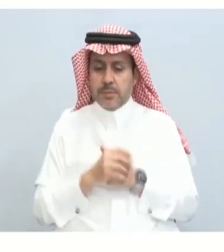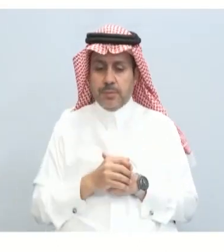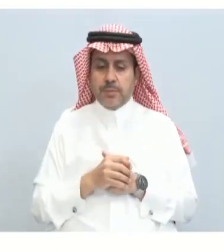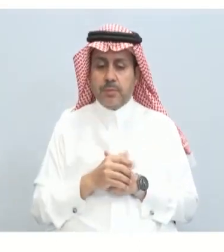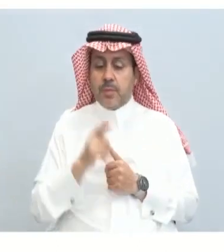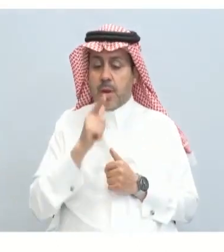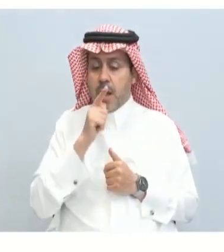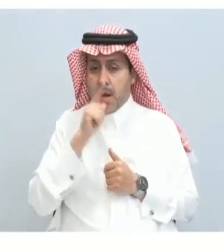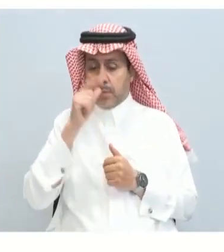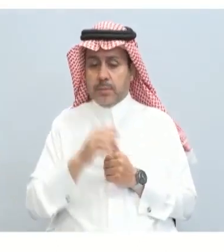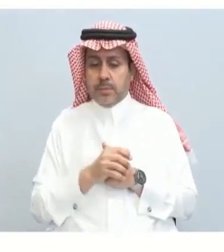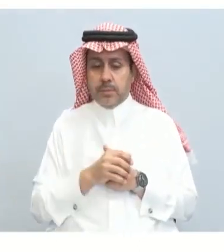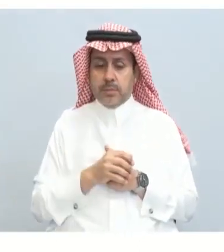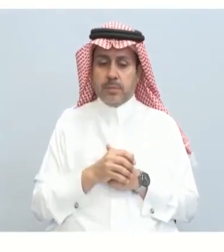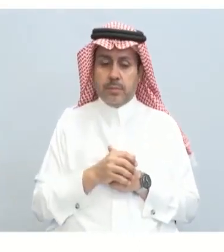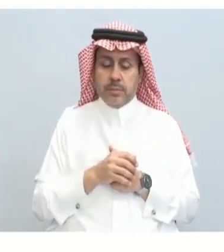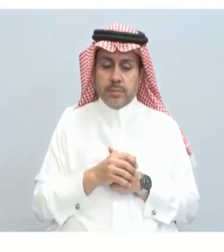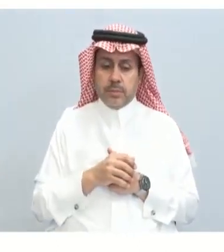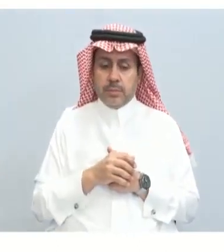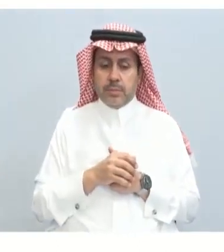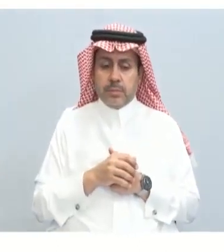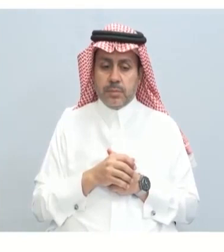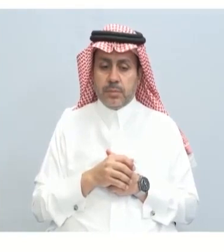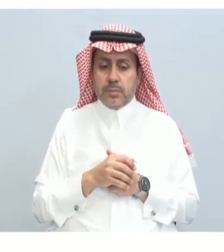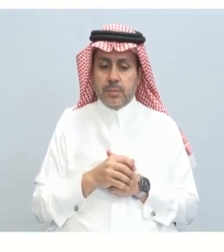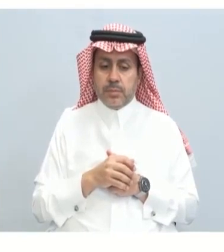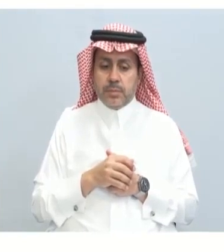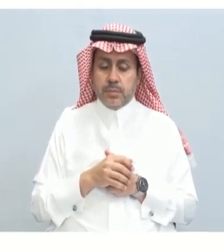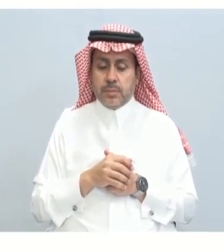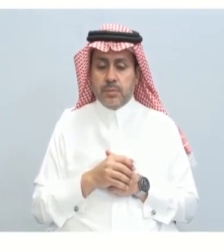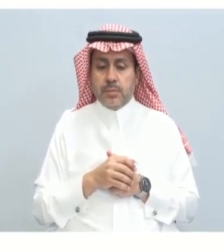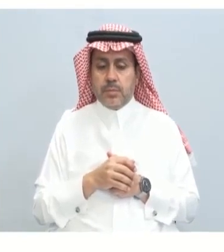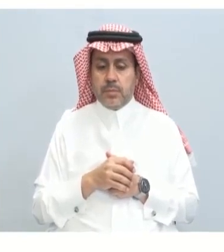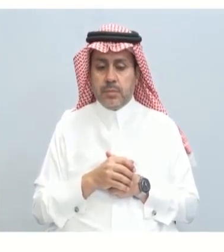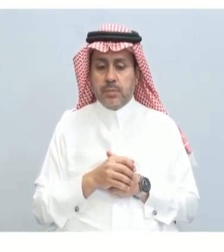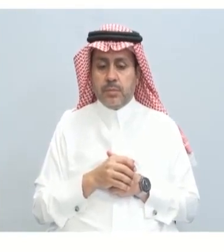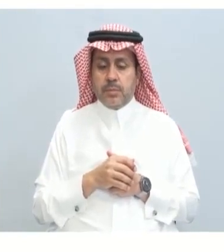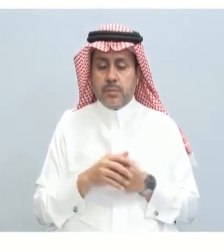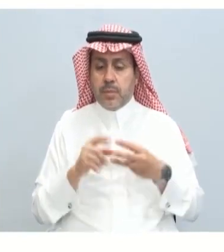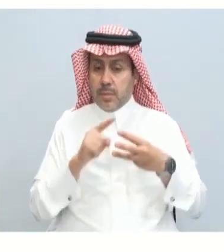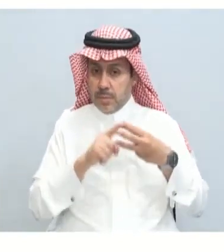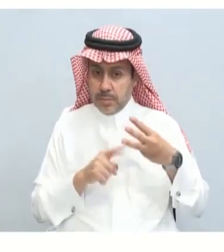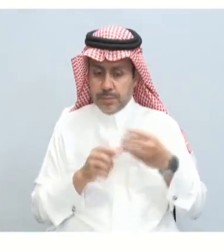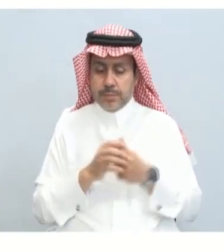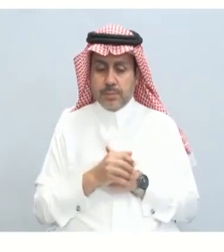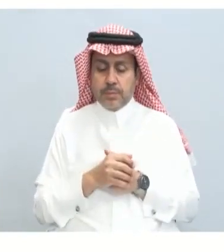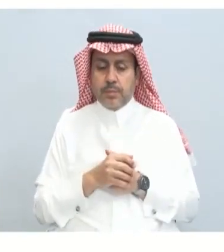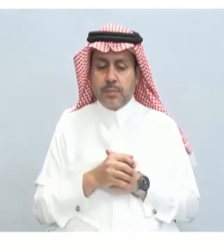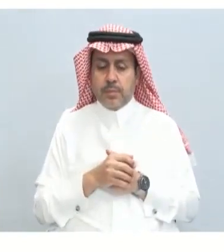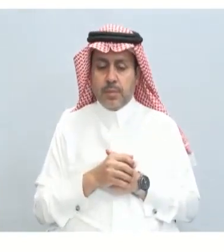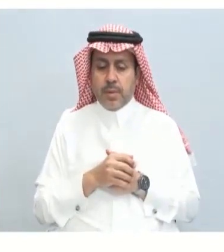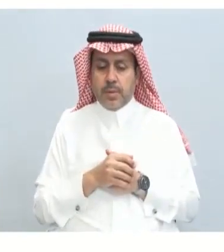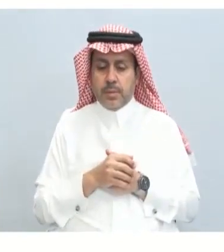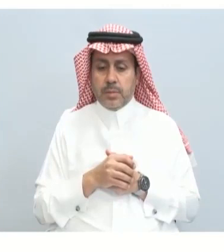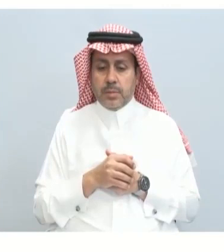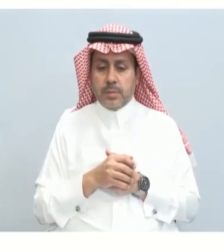قال تعالى قال ربي اني وهن العظم مني واشتعل الراس شيبا وقوله تعالى قالوا يا ويلنا من بعثنا من رقدنا وايضا قوله تعالى